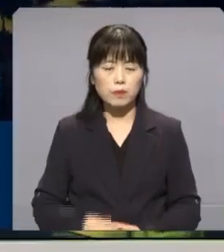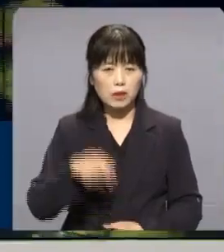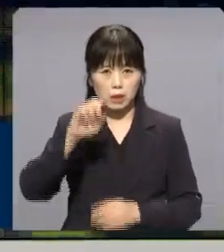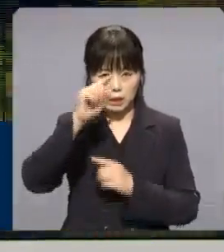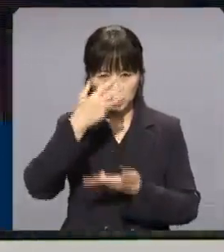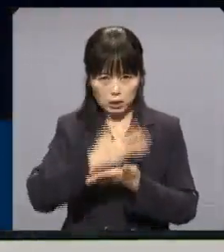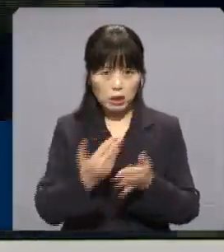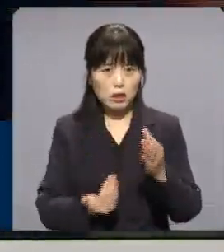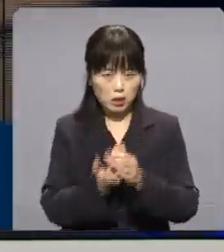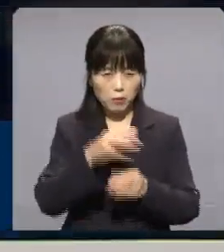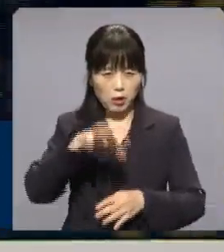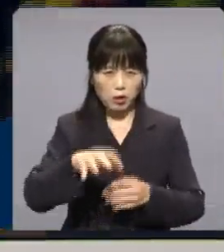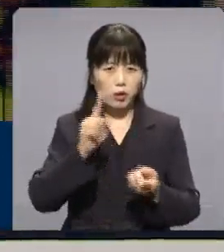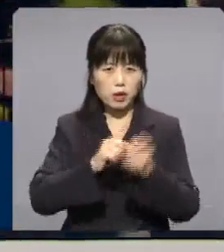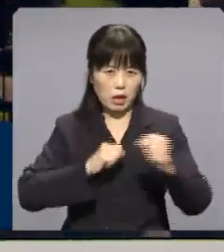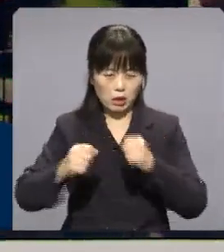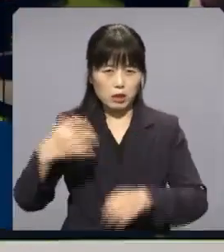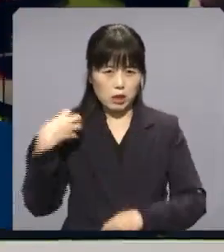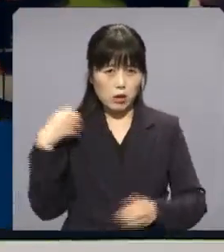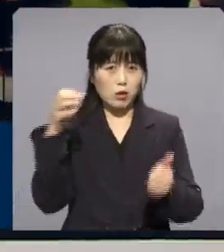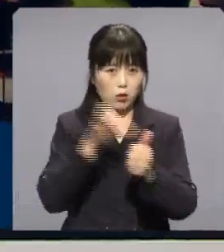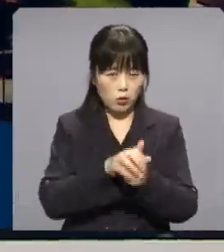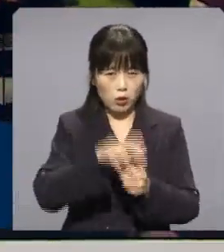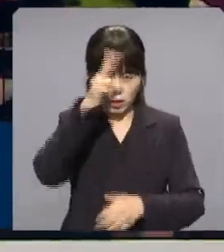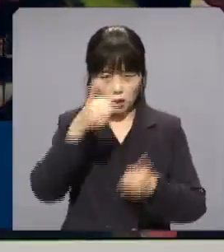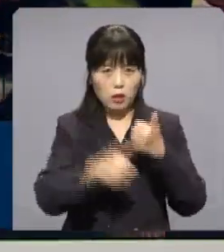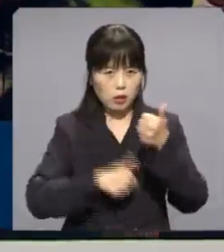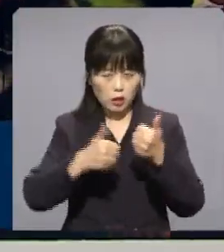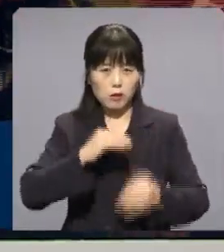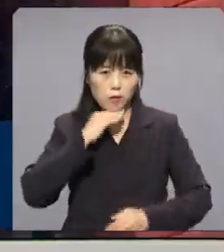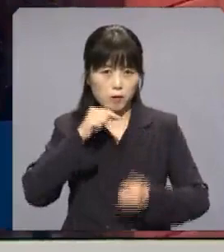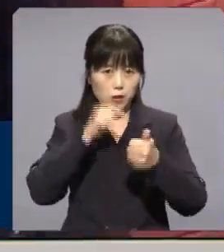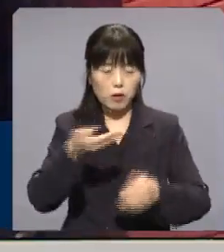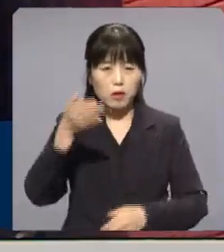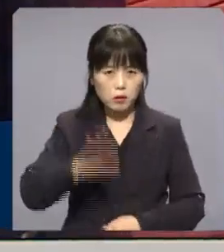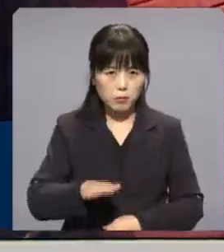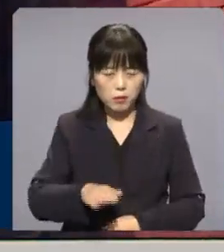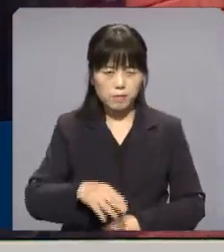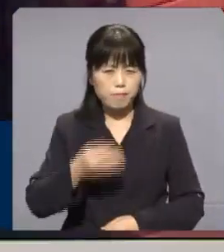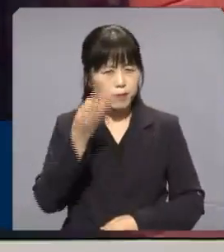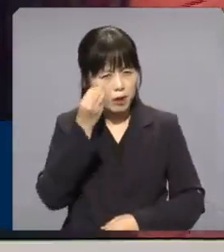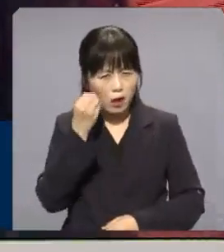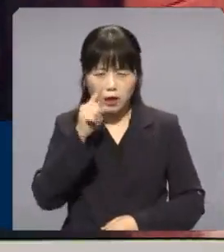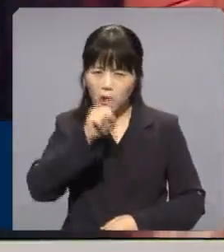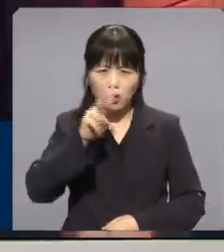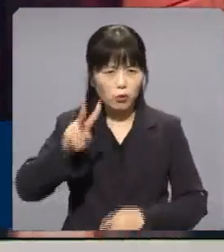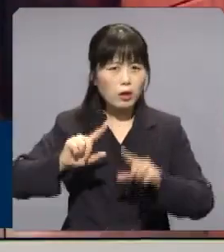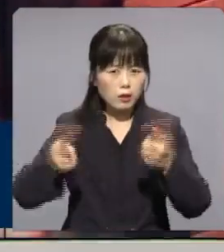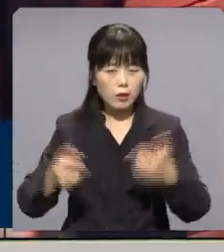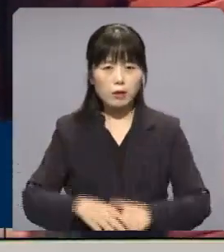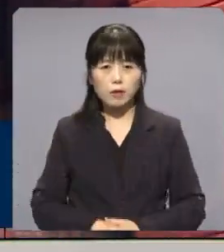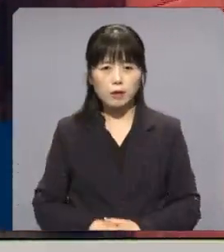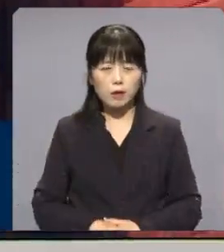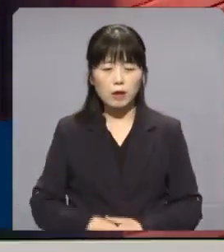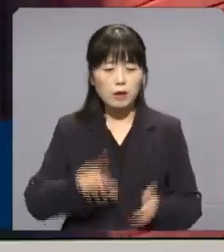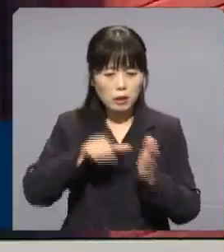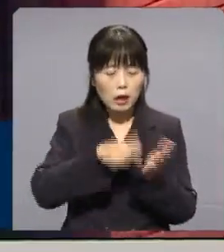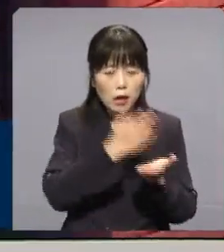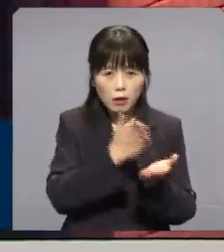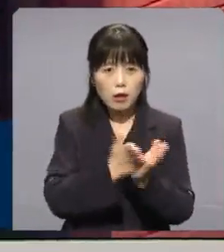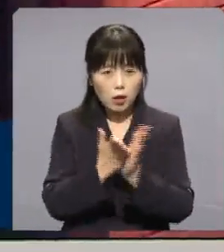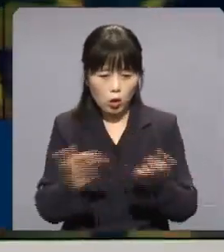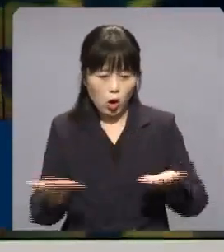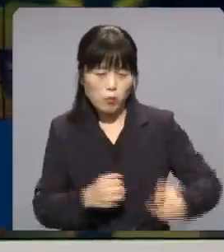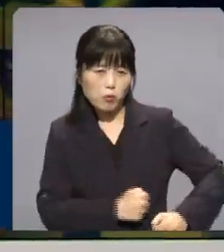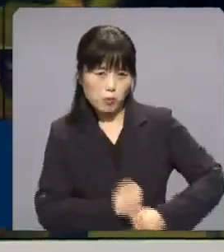이태원 참사 현장 대응 책임을 물어 총경 두 명이 대기발령도 했지만 석연치 않은 게 한두 가지가 아닙니다. 시간대별로